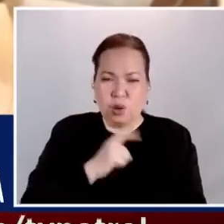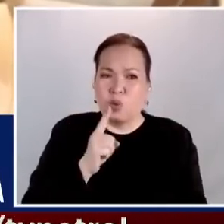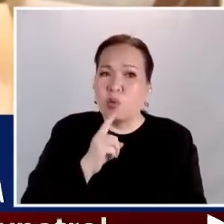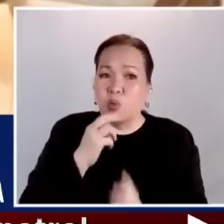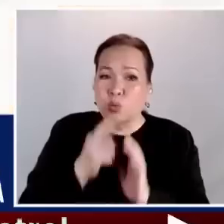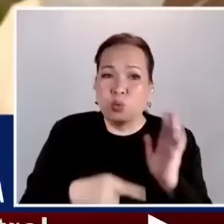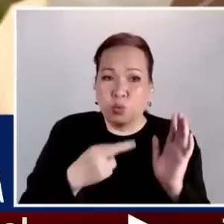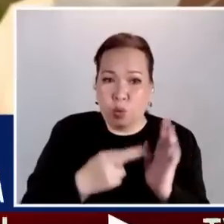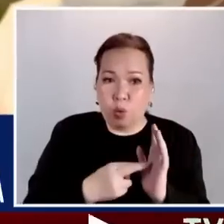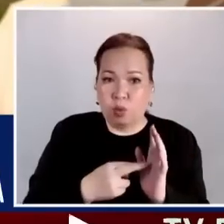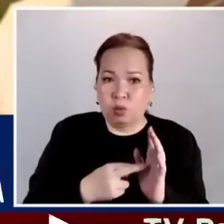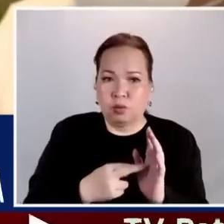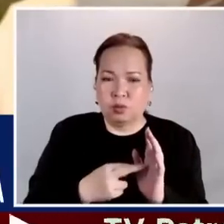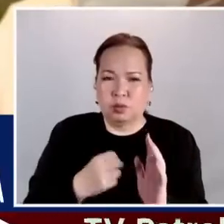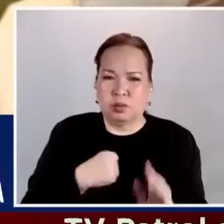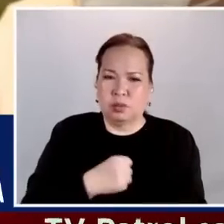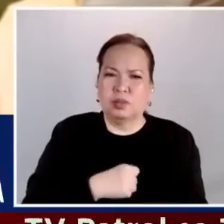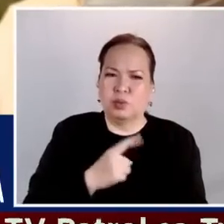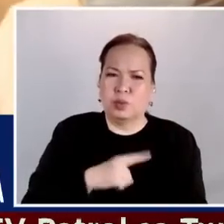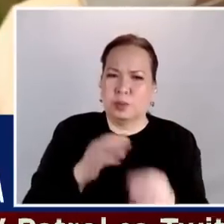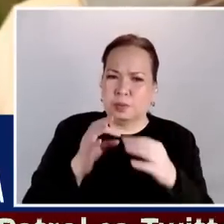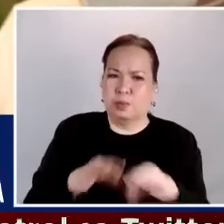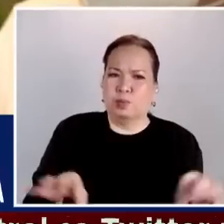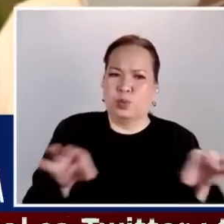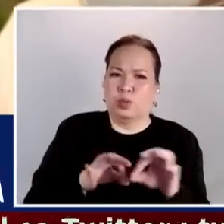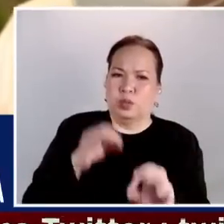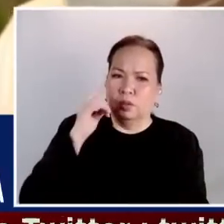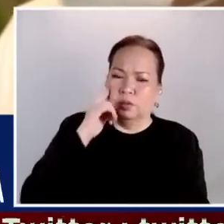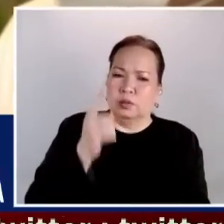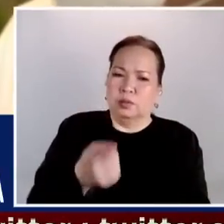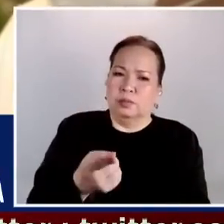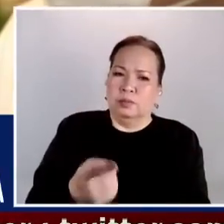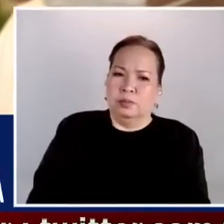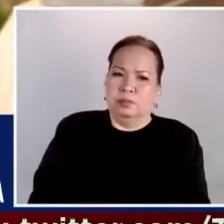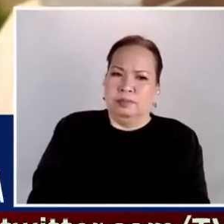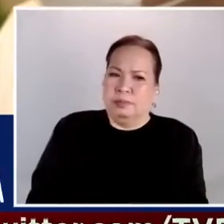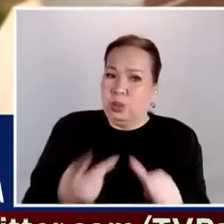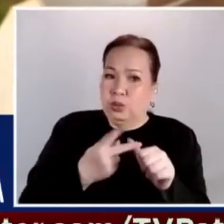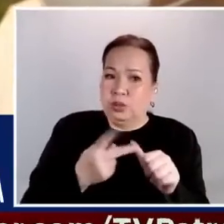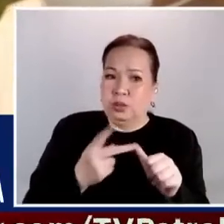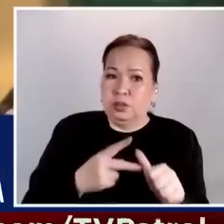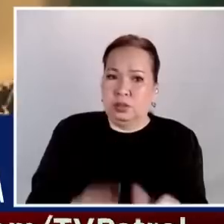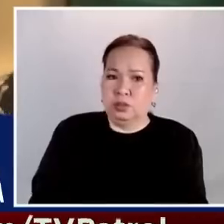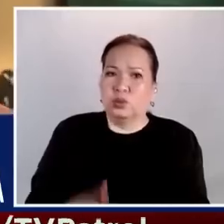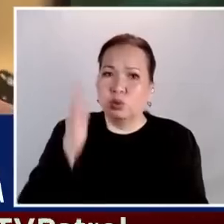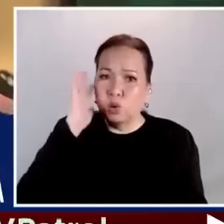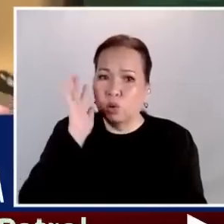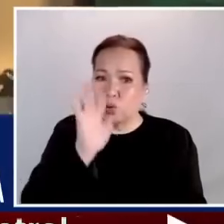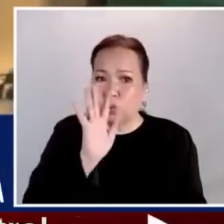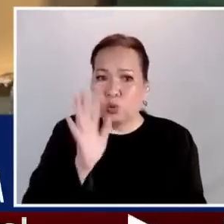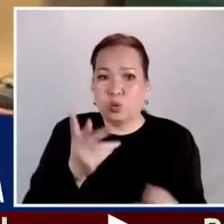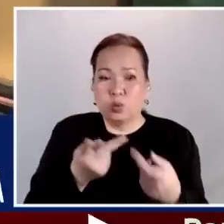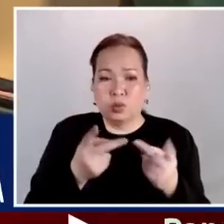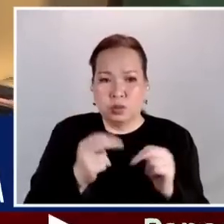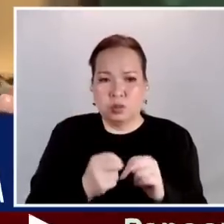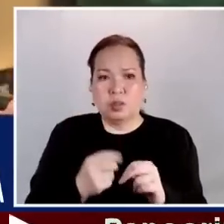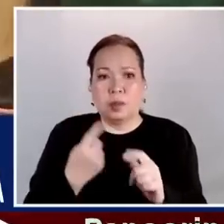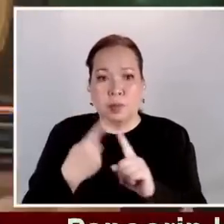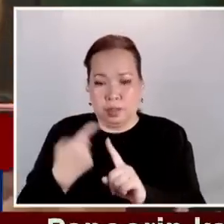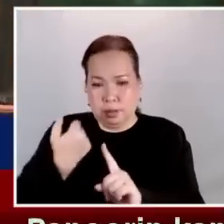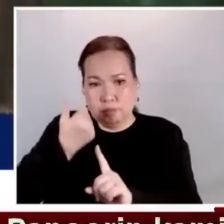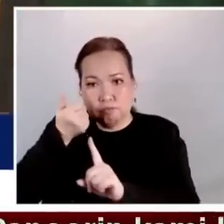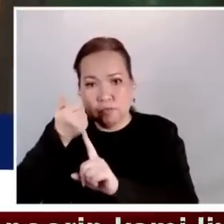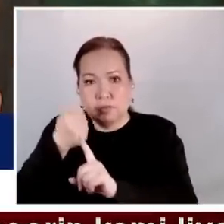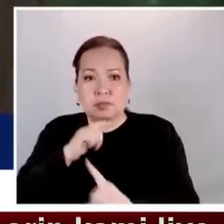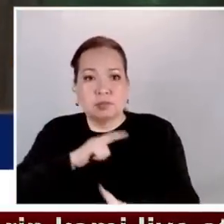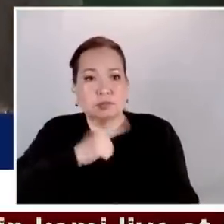ng senado. Pinaka-importante siguro muna ay know your place. Kailangan mag-research talaga para